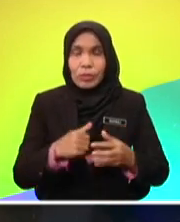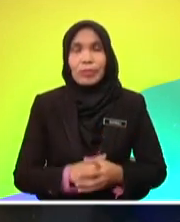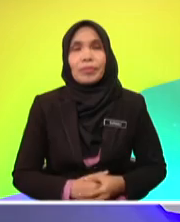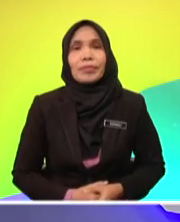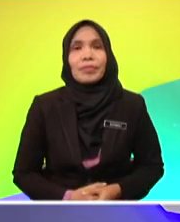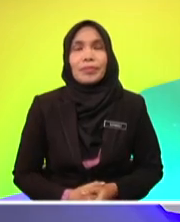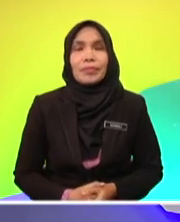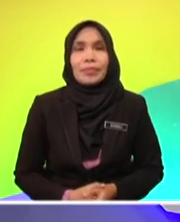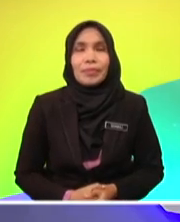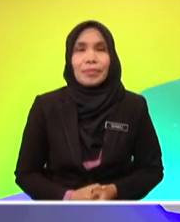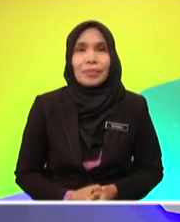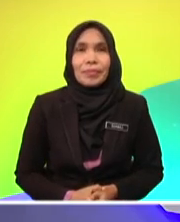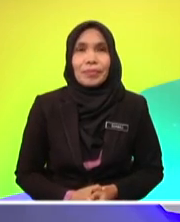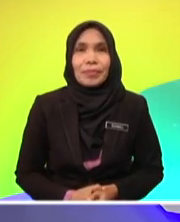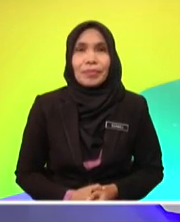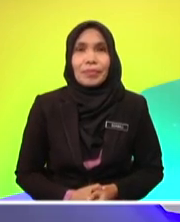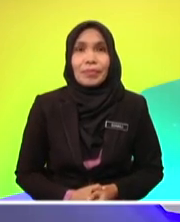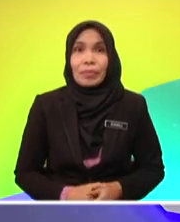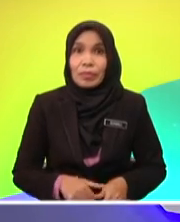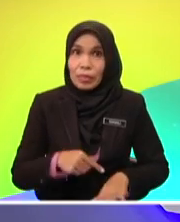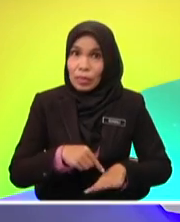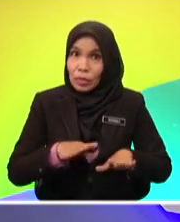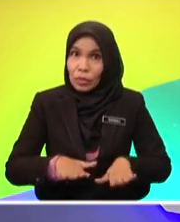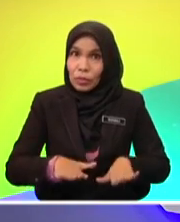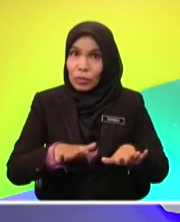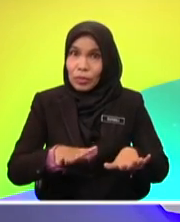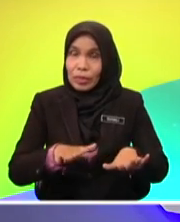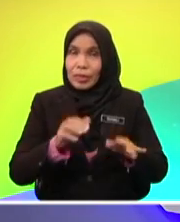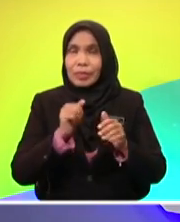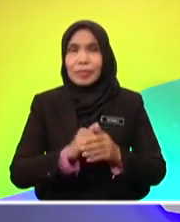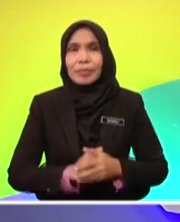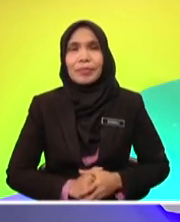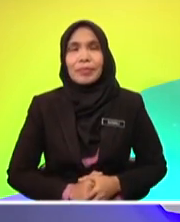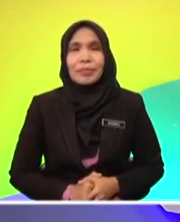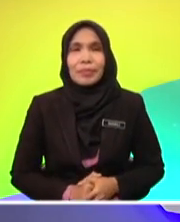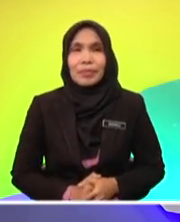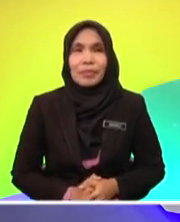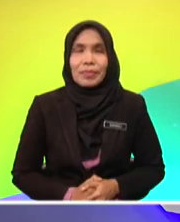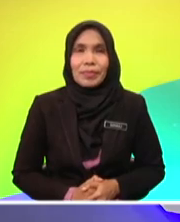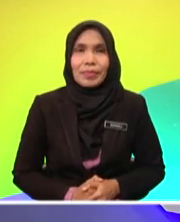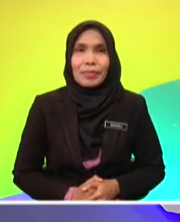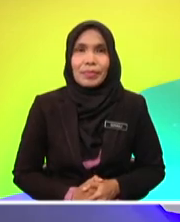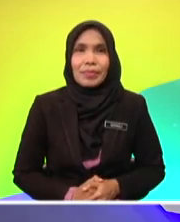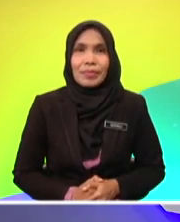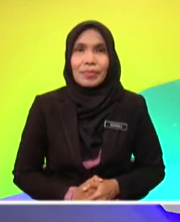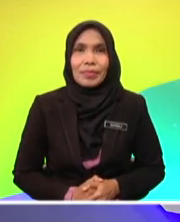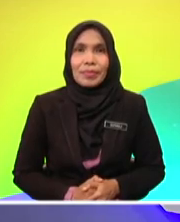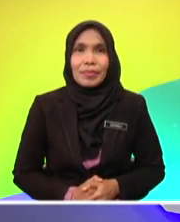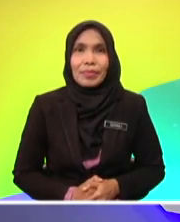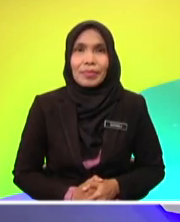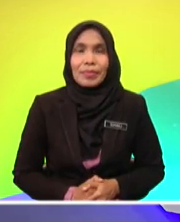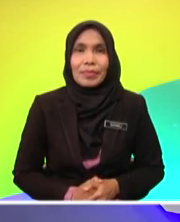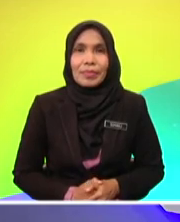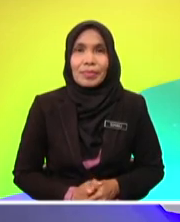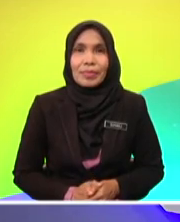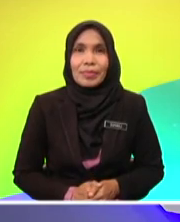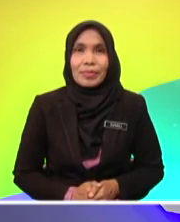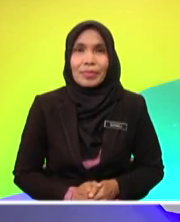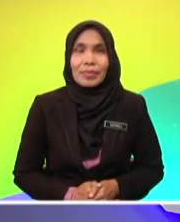kan? Betul. Boleh letak titilah untuk kita menyeberangi kawasan tersebutlah. Okey, seterusnya